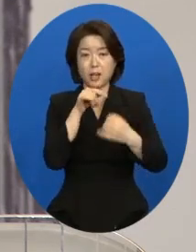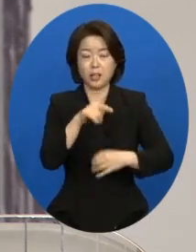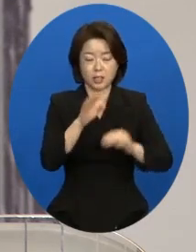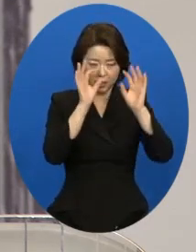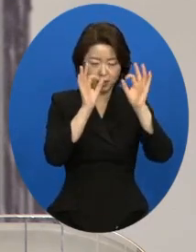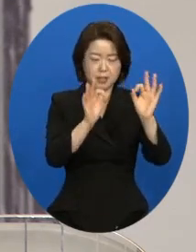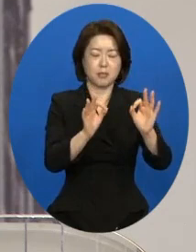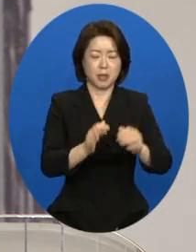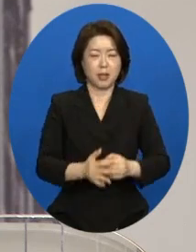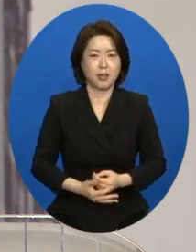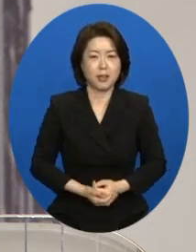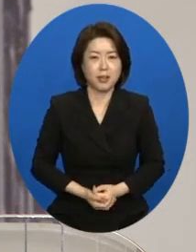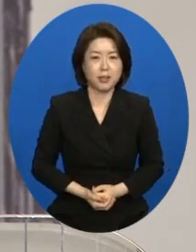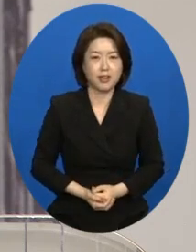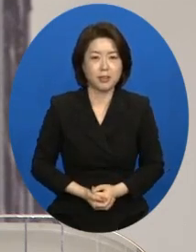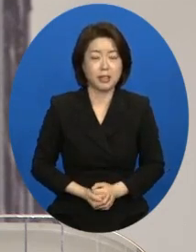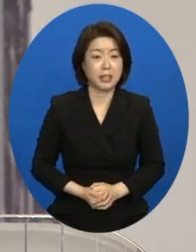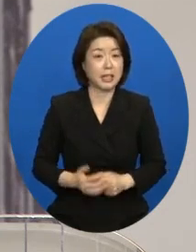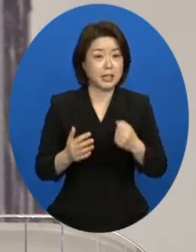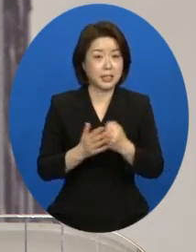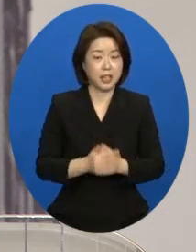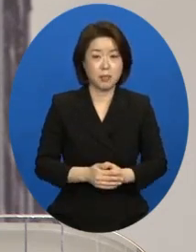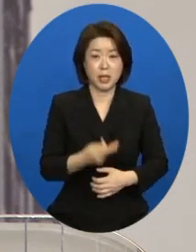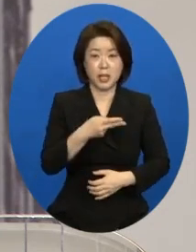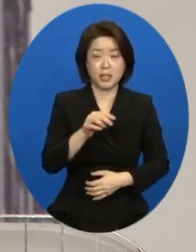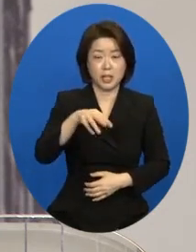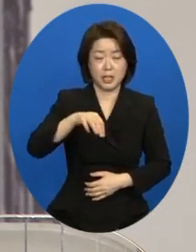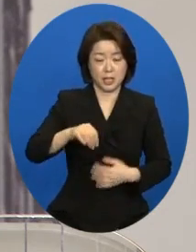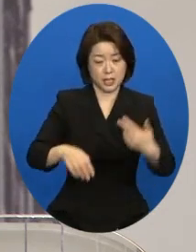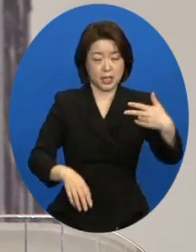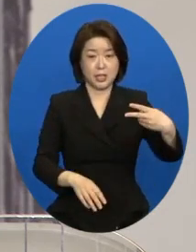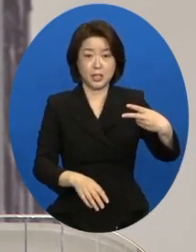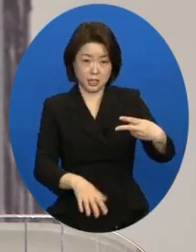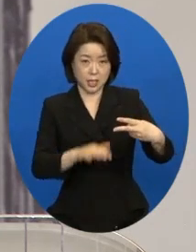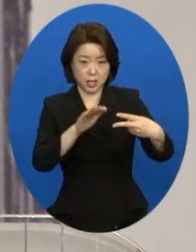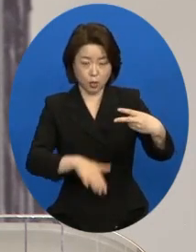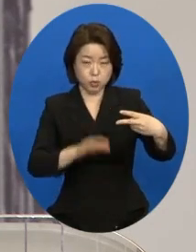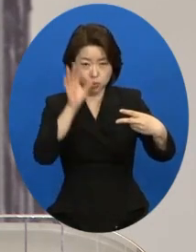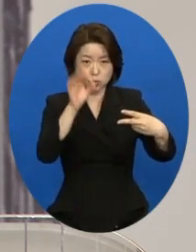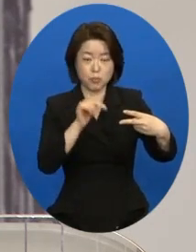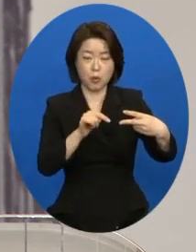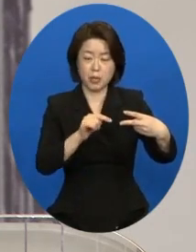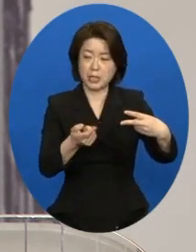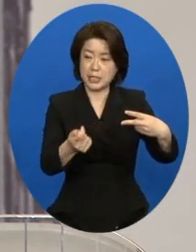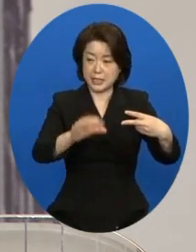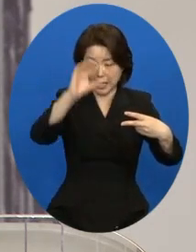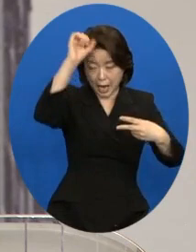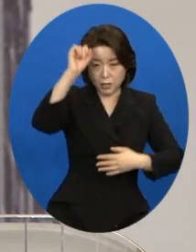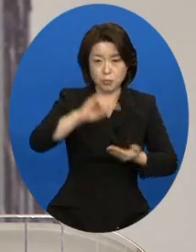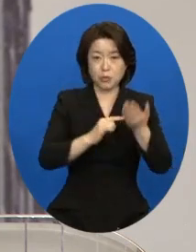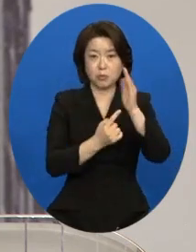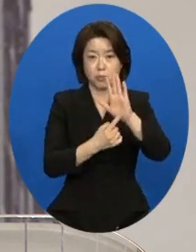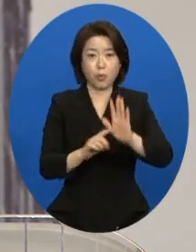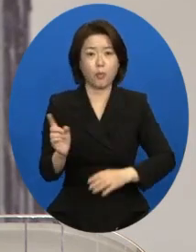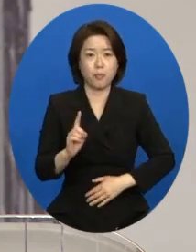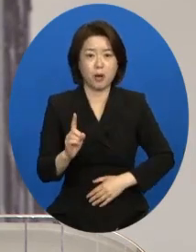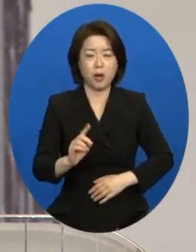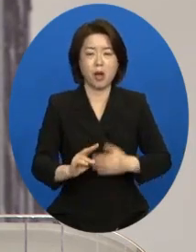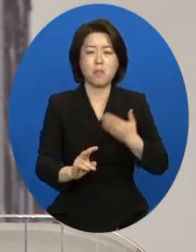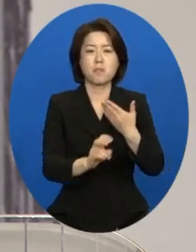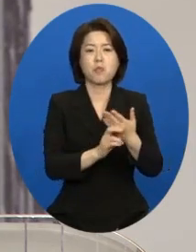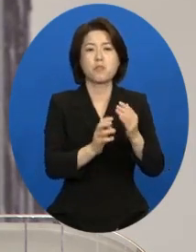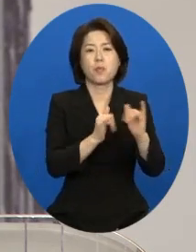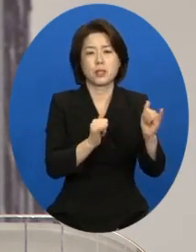보게 되는 것이죠. 그래서 데살로니가 후서에 보면 이 작은 뿔을 뭐라고 묘사를 하냐면 불법의